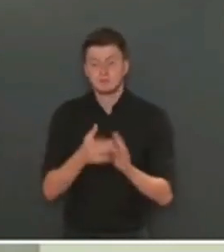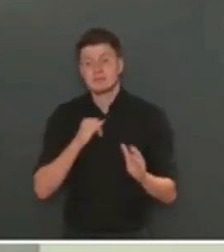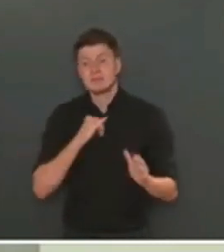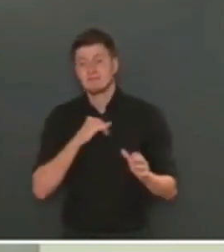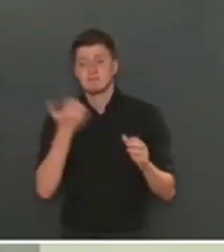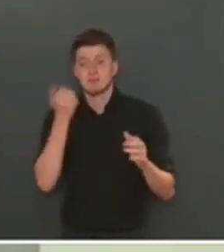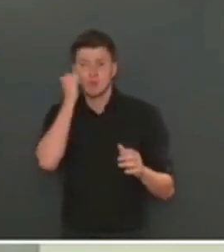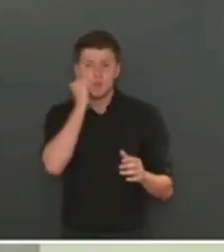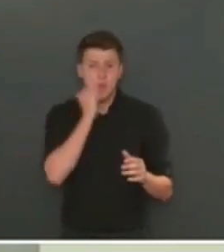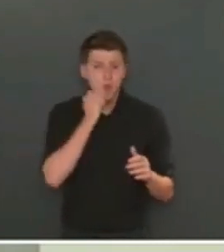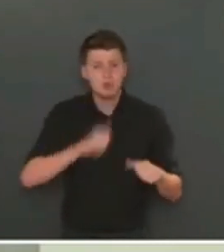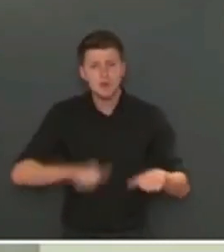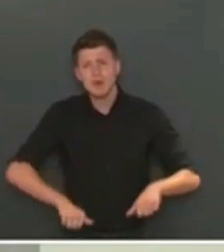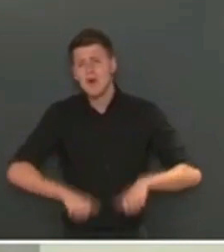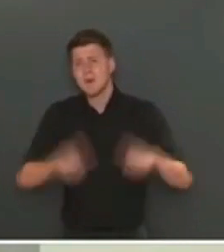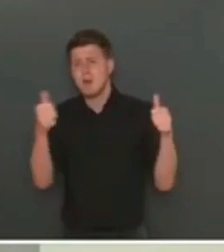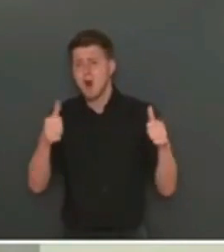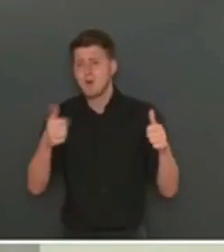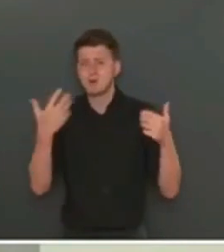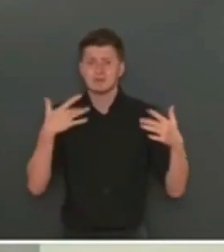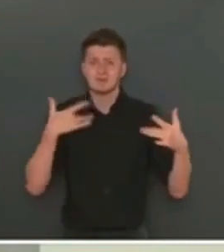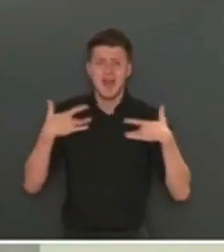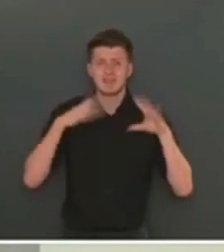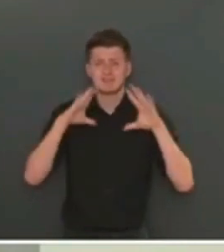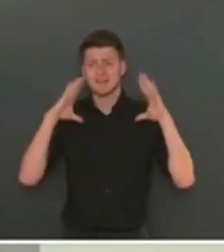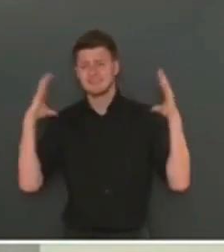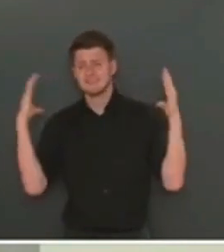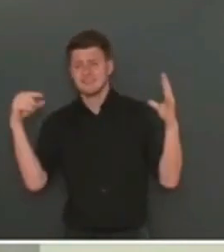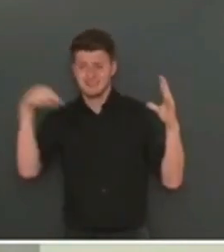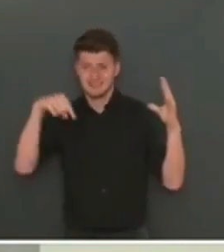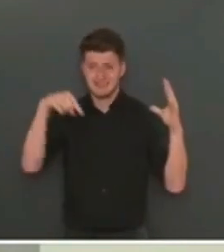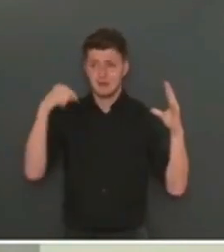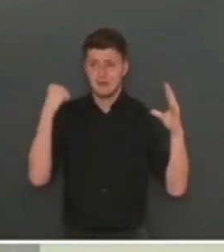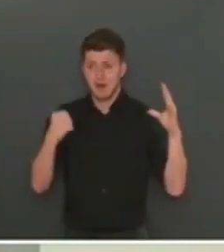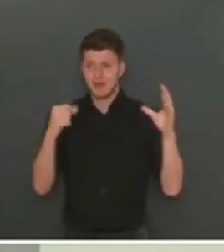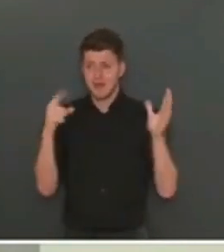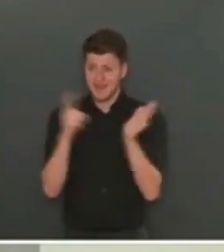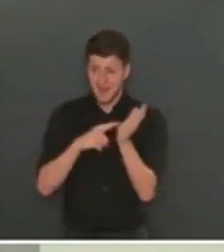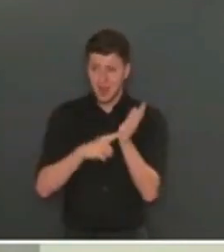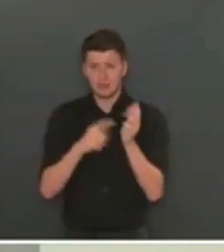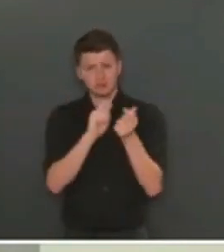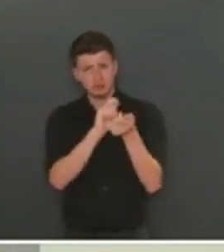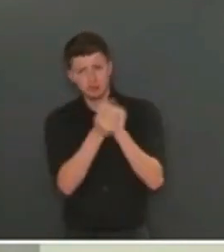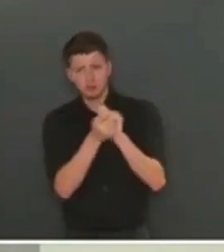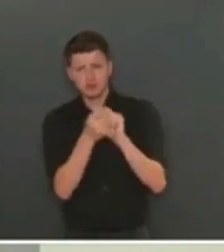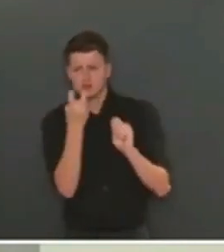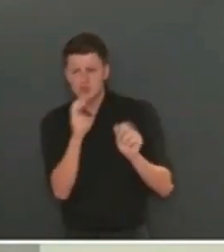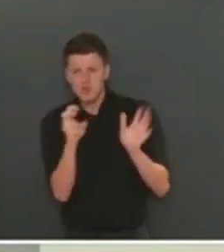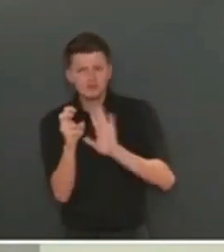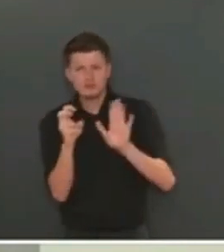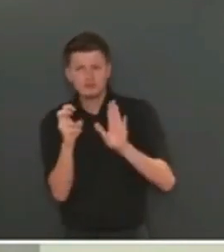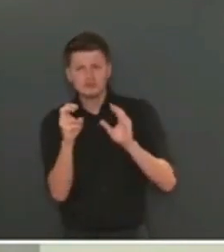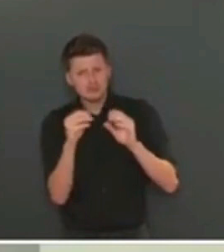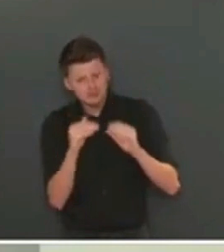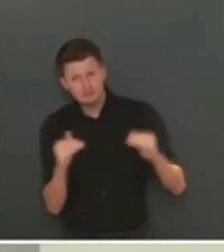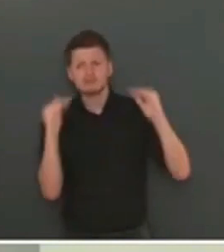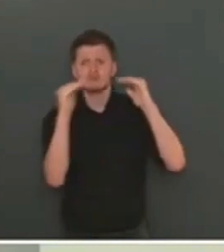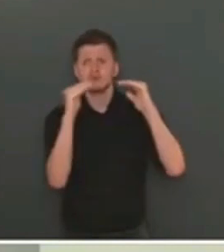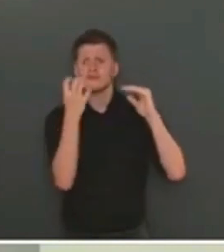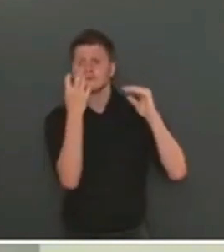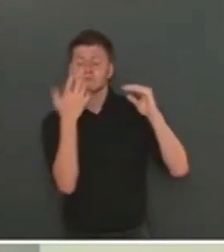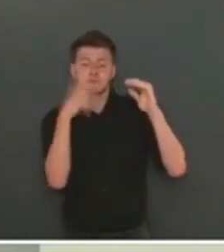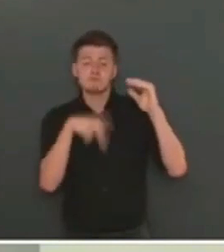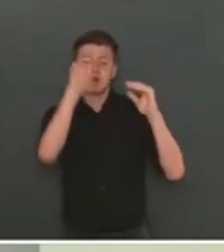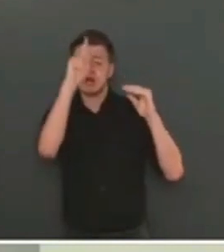infrastructures permanentes d'adapter les règles sans pour autant mettre en péril la sécurité. j